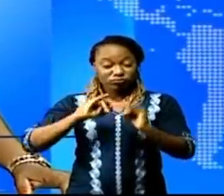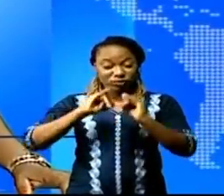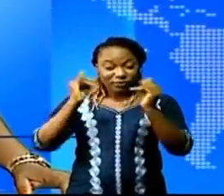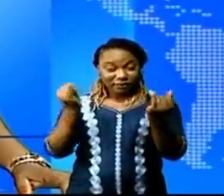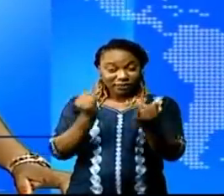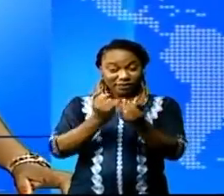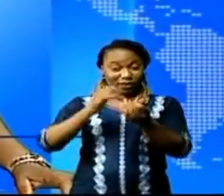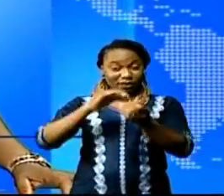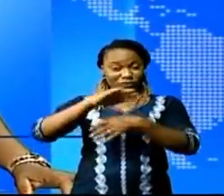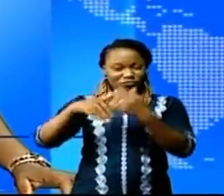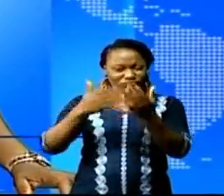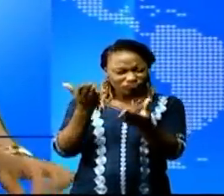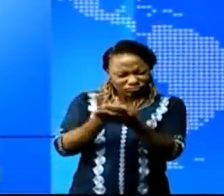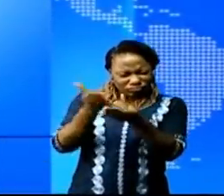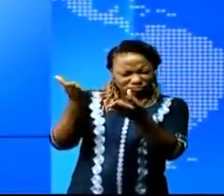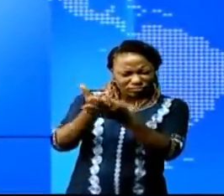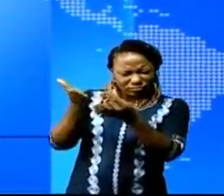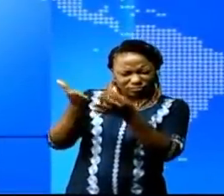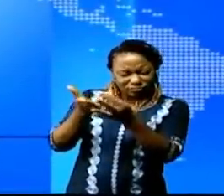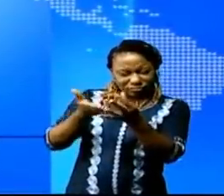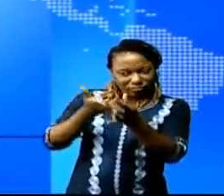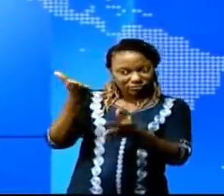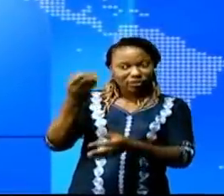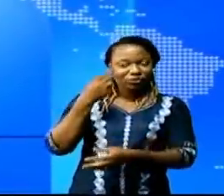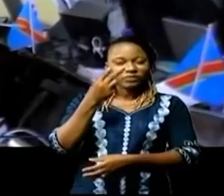les archives et autres documents.